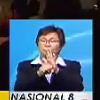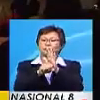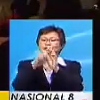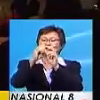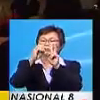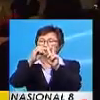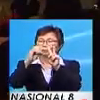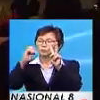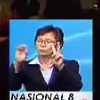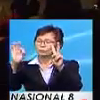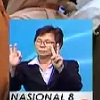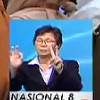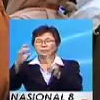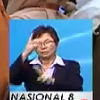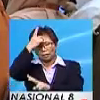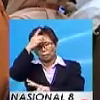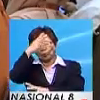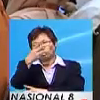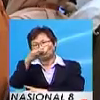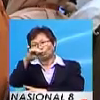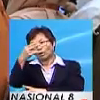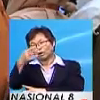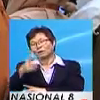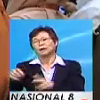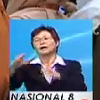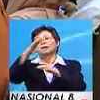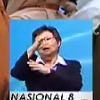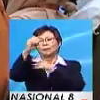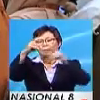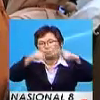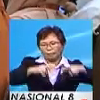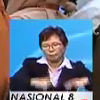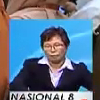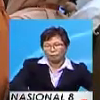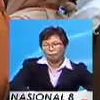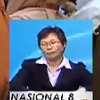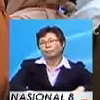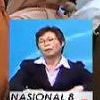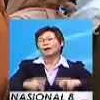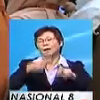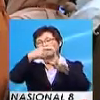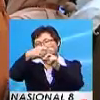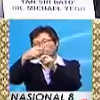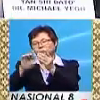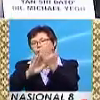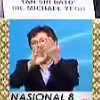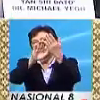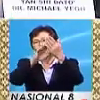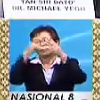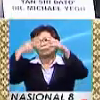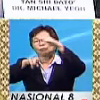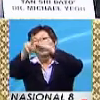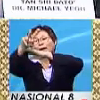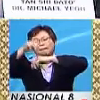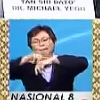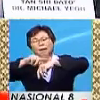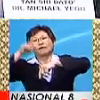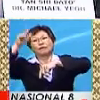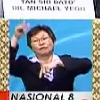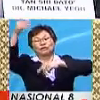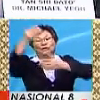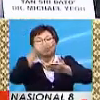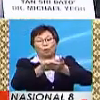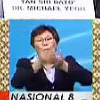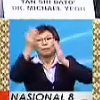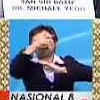2009 Datuk Seri Wahid mengulas laporan Firma penyelidikan Nura yang positif terhadap prospek jangka panjang Ringgit